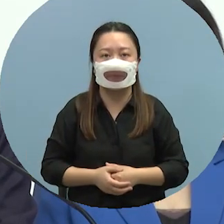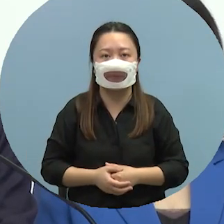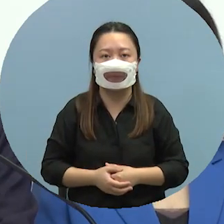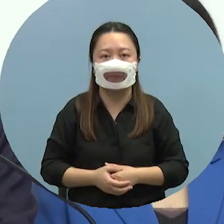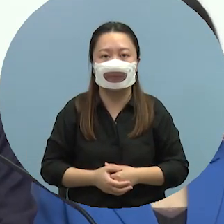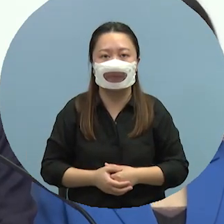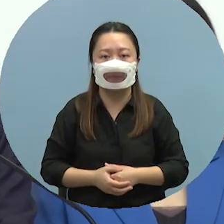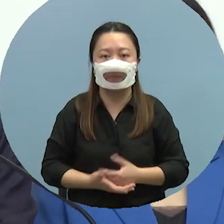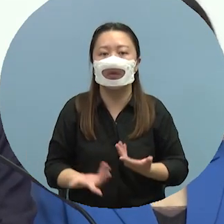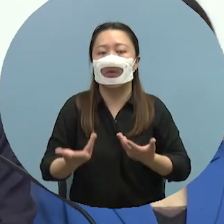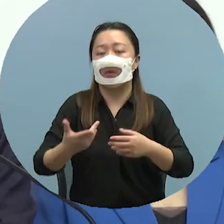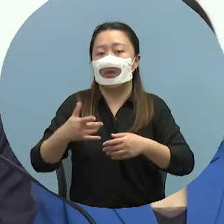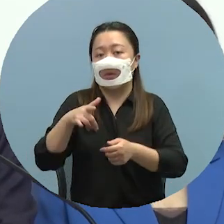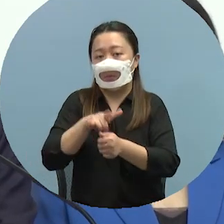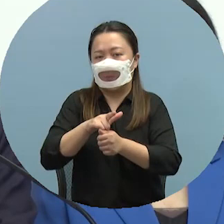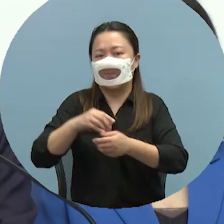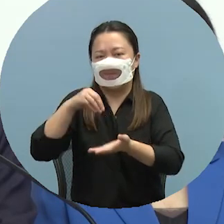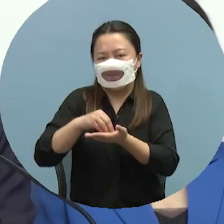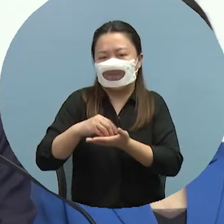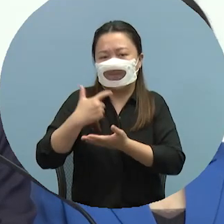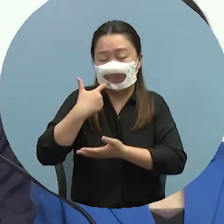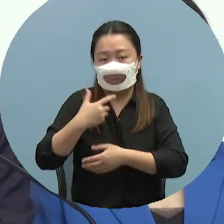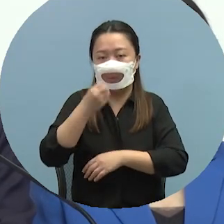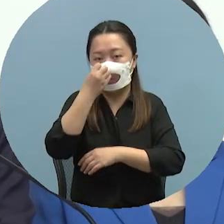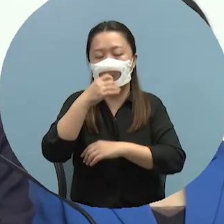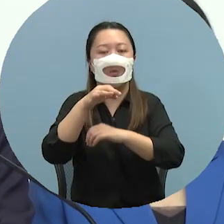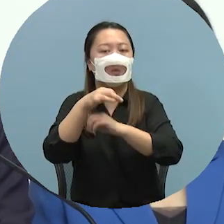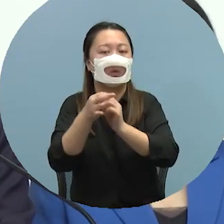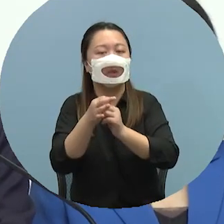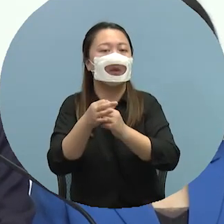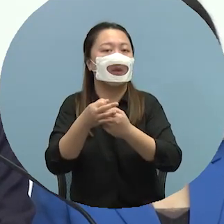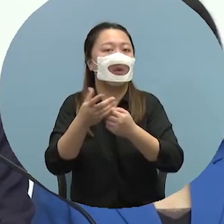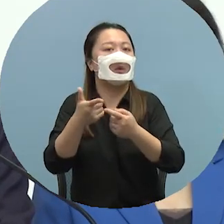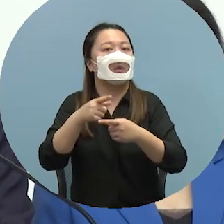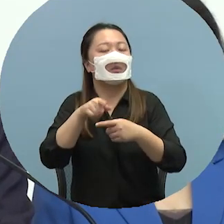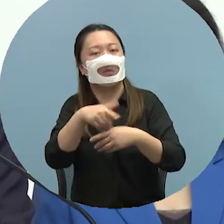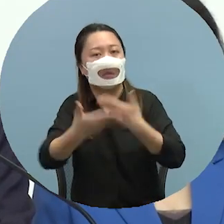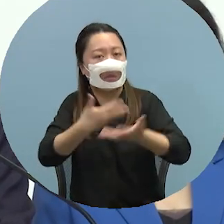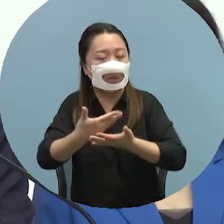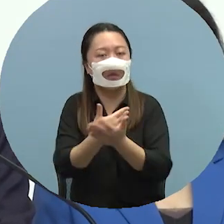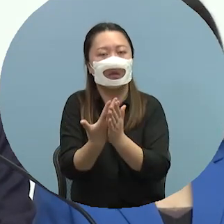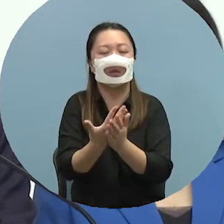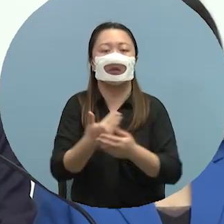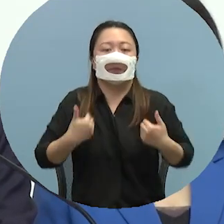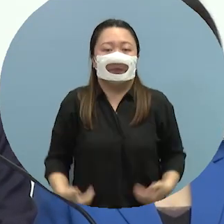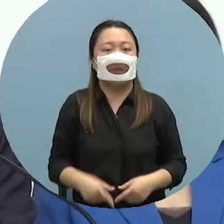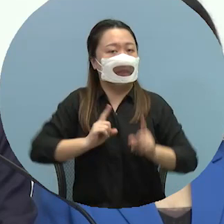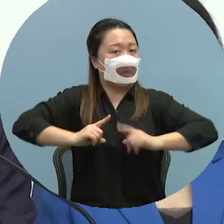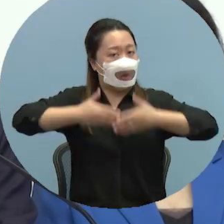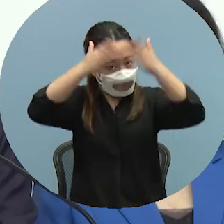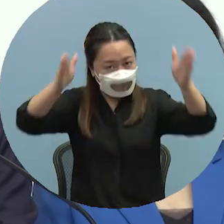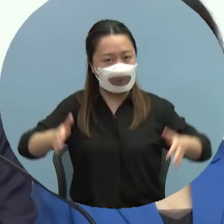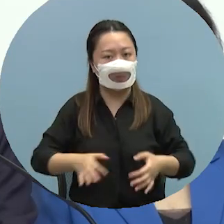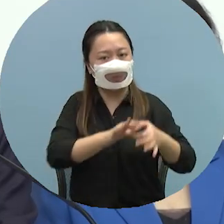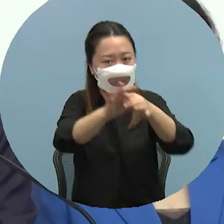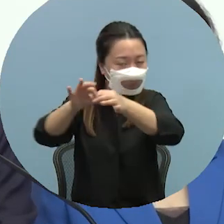時鞏固香港國際大都會的特質，發揮香港自由開放、聯通